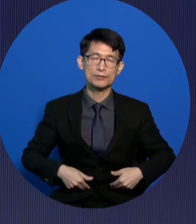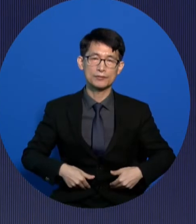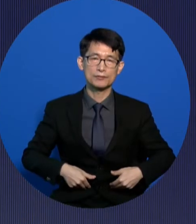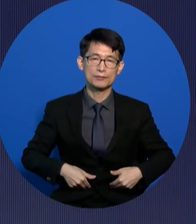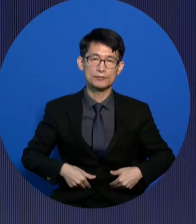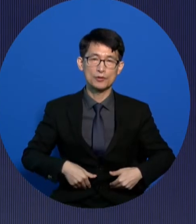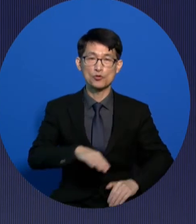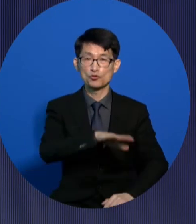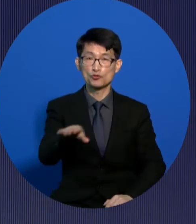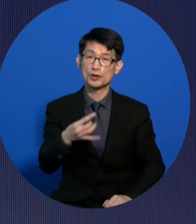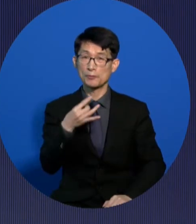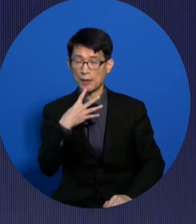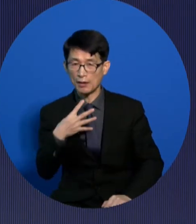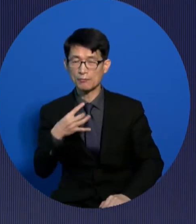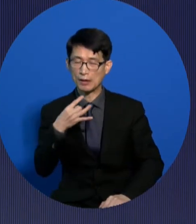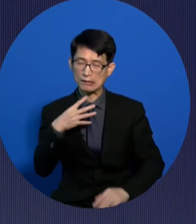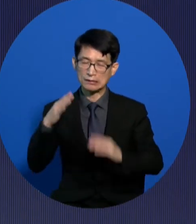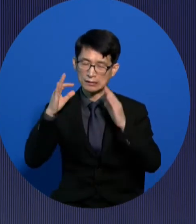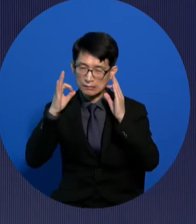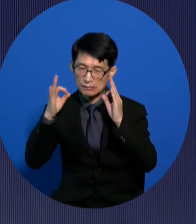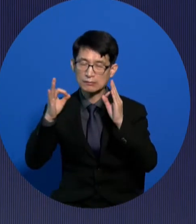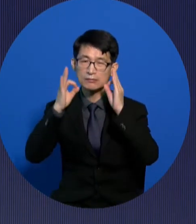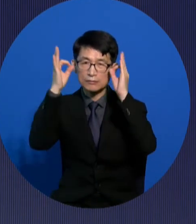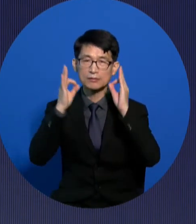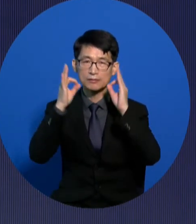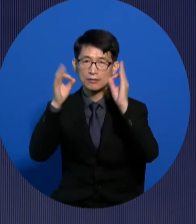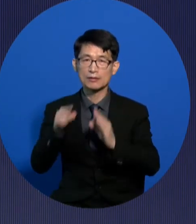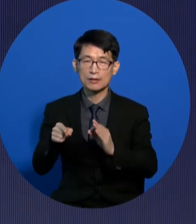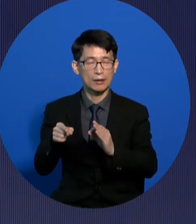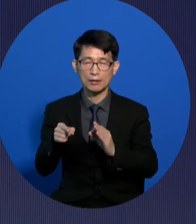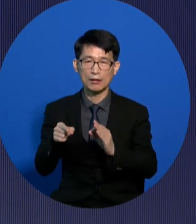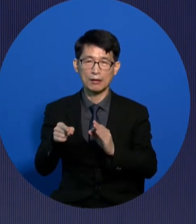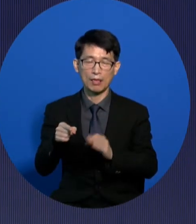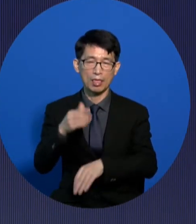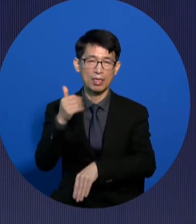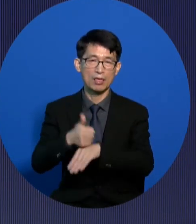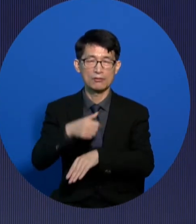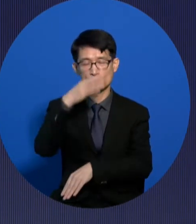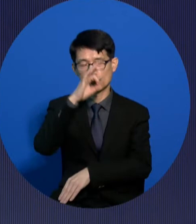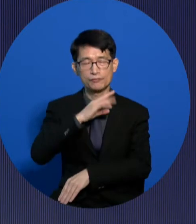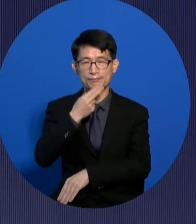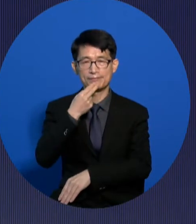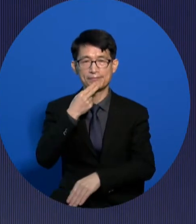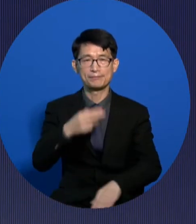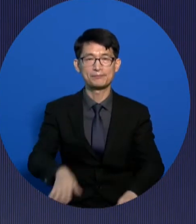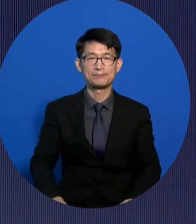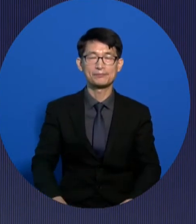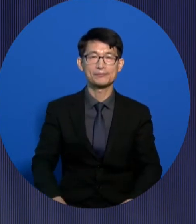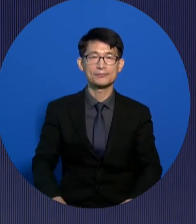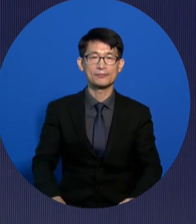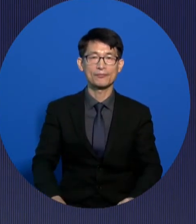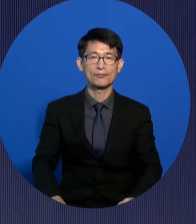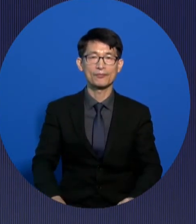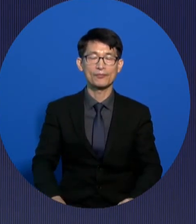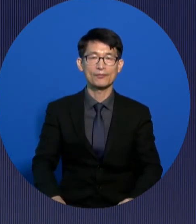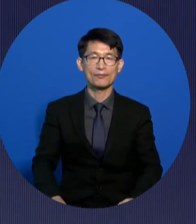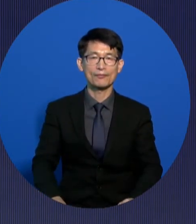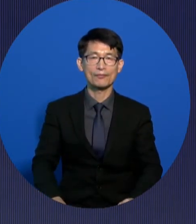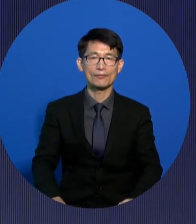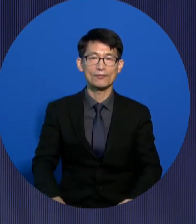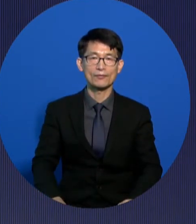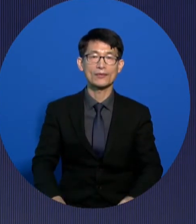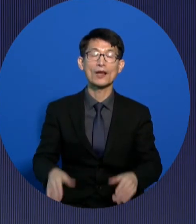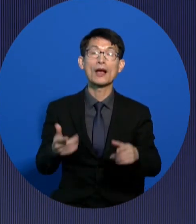있습니다. 틀림없이. 그렇지만 이런 포럼이 가지고 있는 가치는 무언가를 같이 안에 있는 걸 꺼내놓고